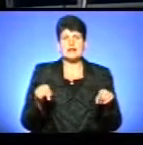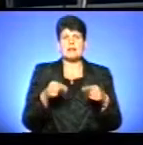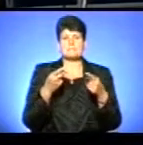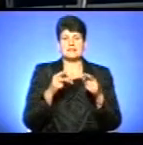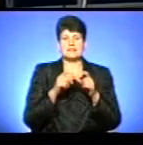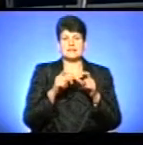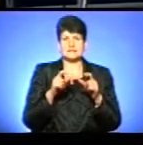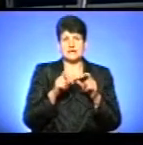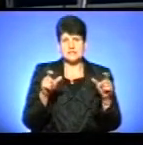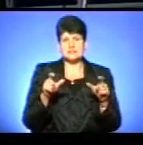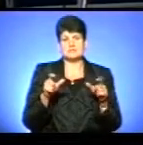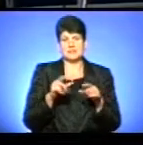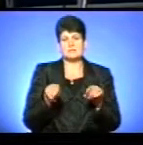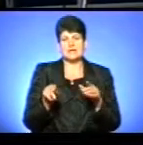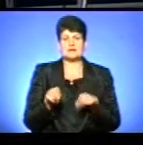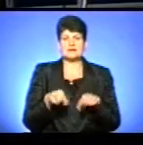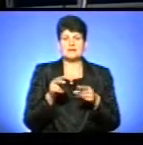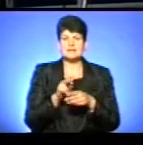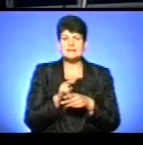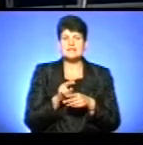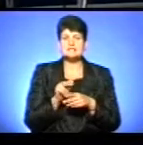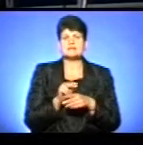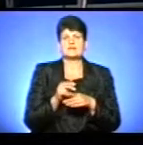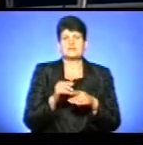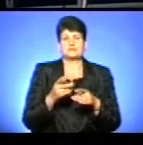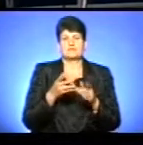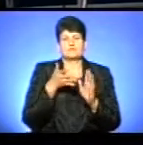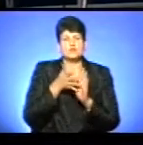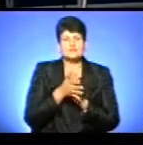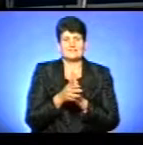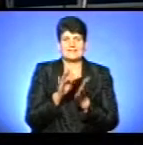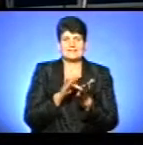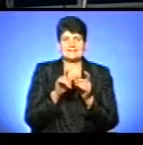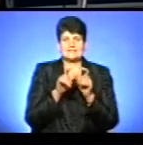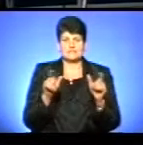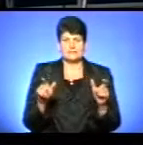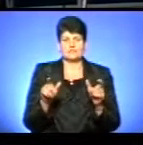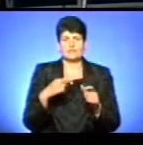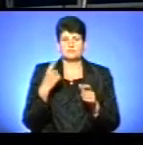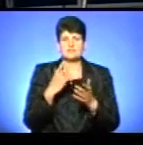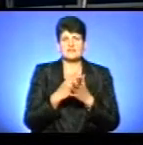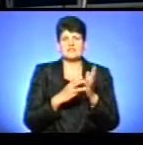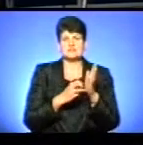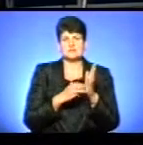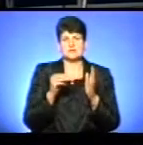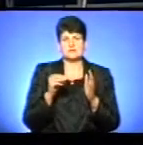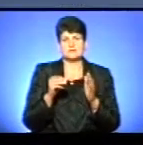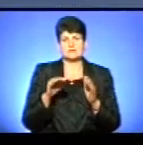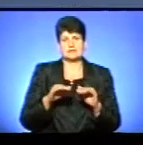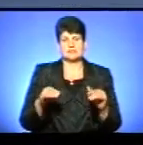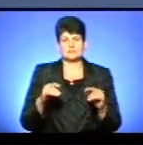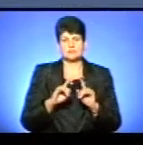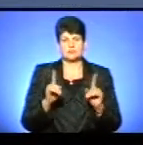в інклюзивних центрах. Загалом в області є понад 1800 дітей з особливими освітніми потребами.